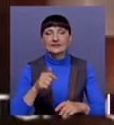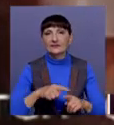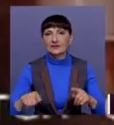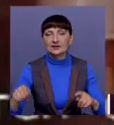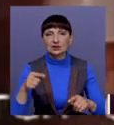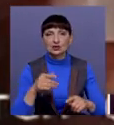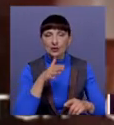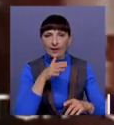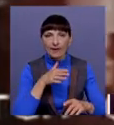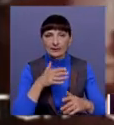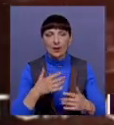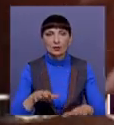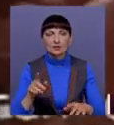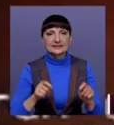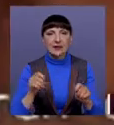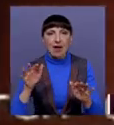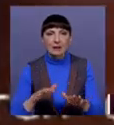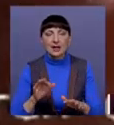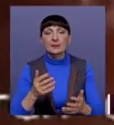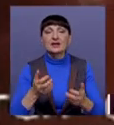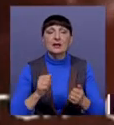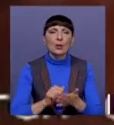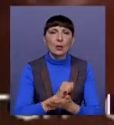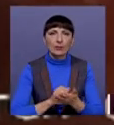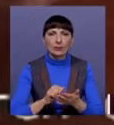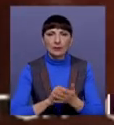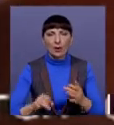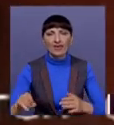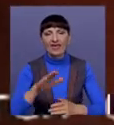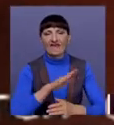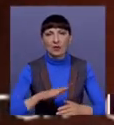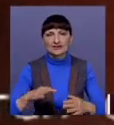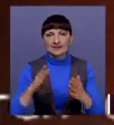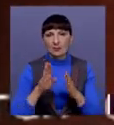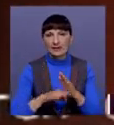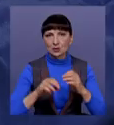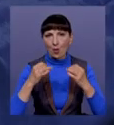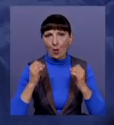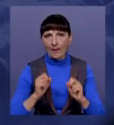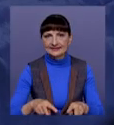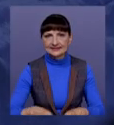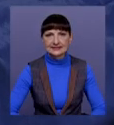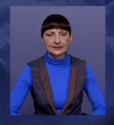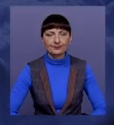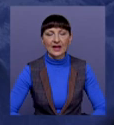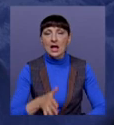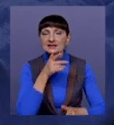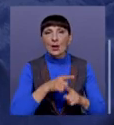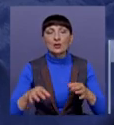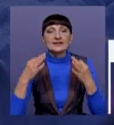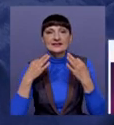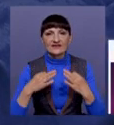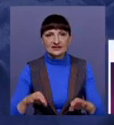саммит ОБСЕ и смог добиться принятия декларации о евразийской безопасности. За годы